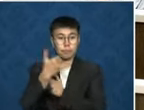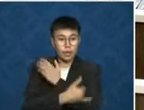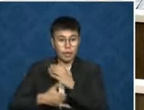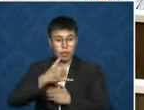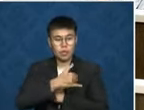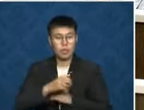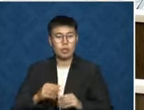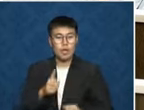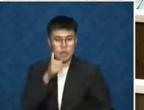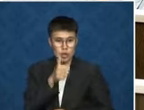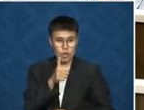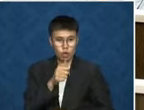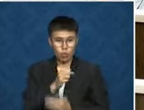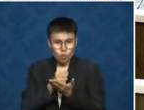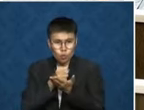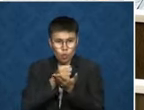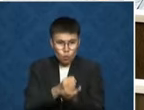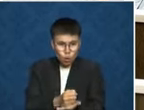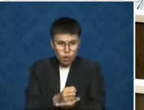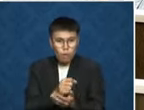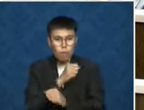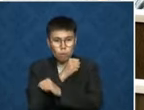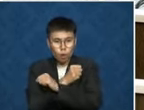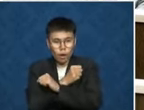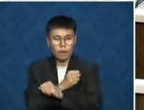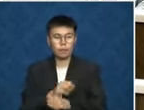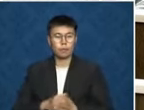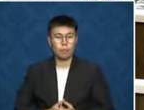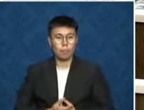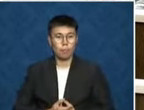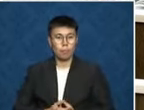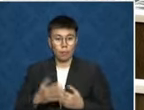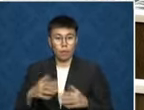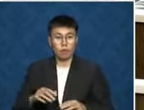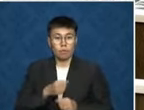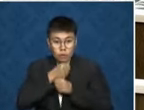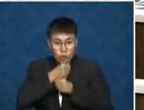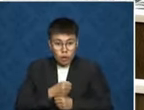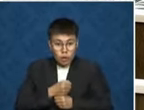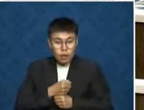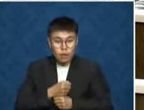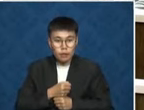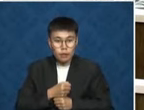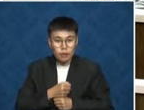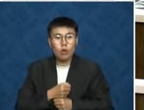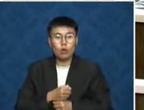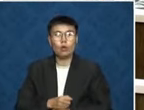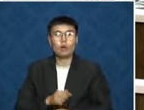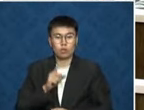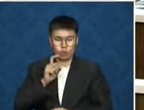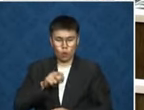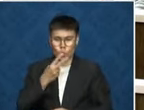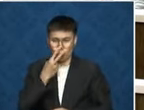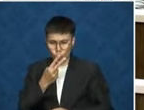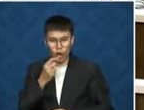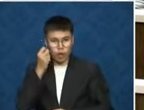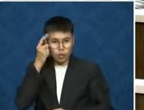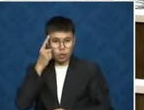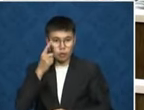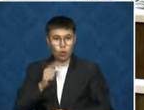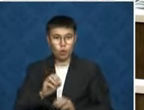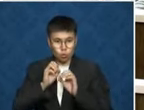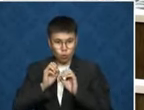ครับนอกจากเด็กๆแล้วผู้ใหญ่ไปจนถึงผู้สูงอายุเราก็ไม่ควรมองข้ามเช่นกันนะครับเราต้องให้ความ